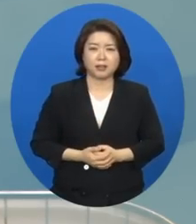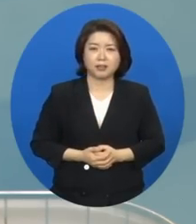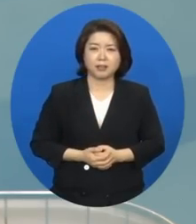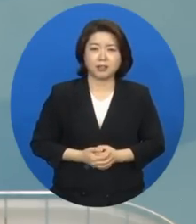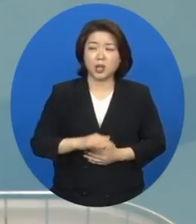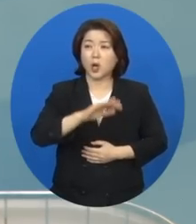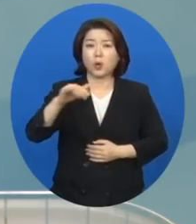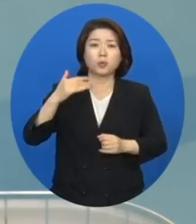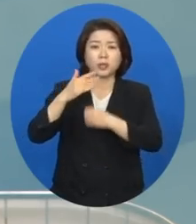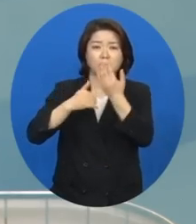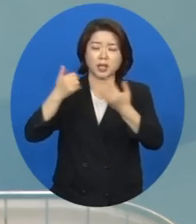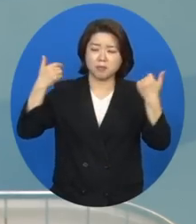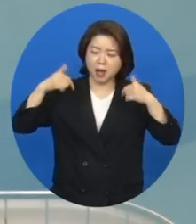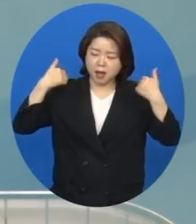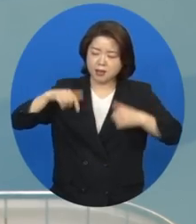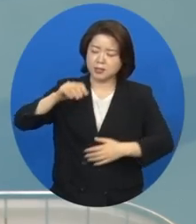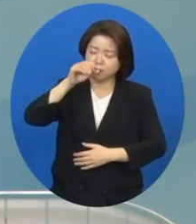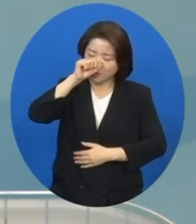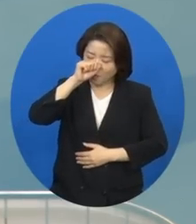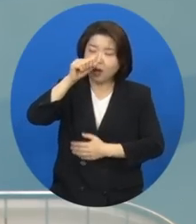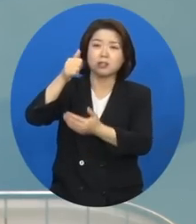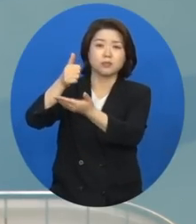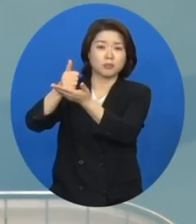우리 하나님 언제나 선하신 분이시죠?